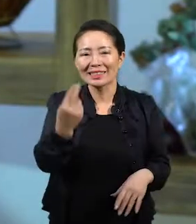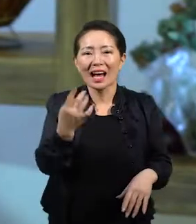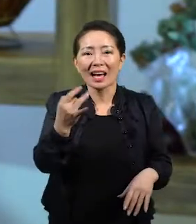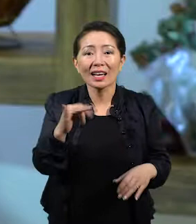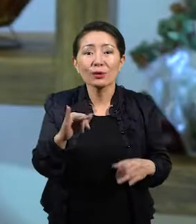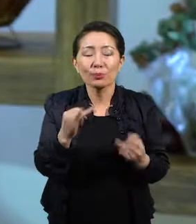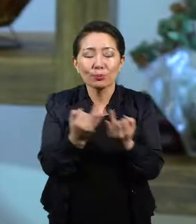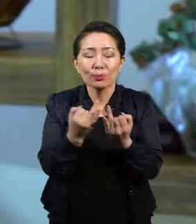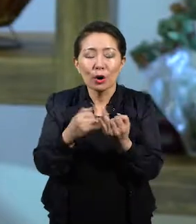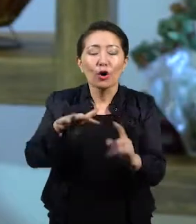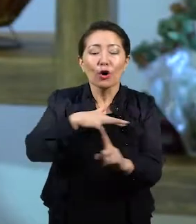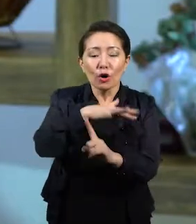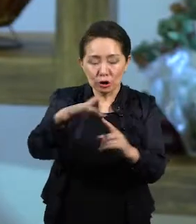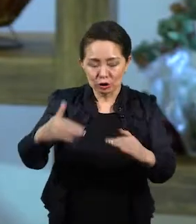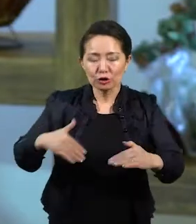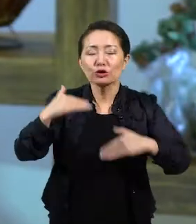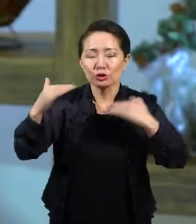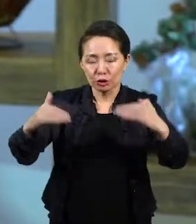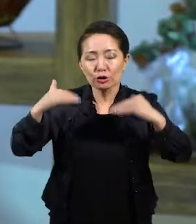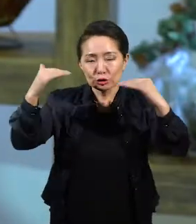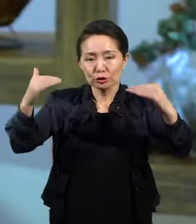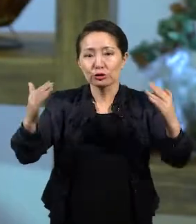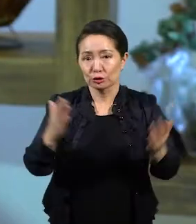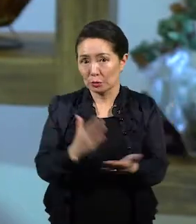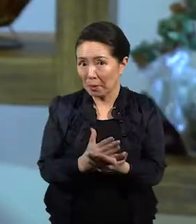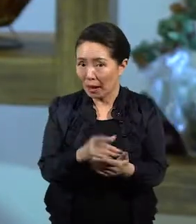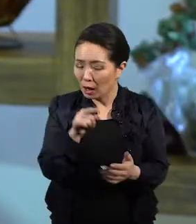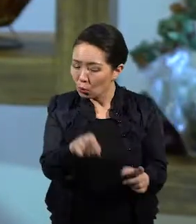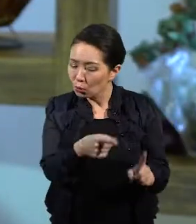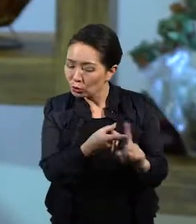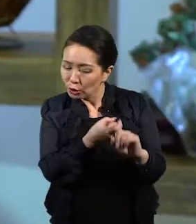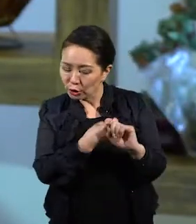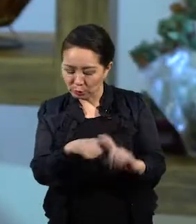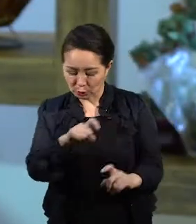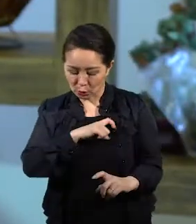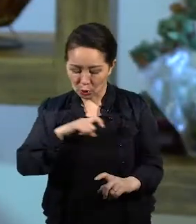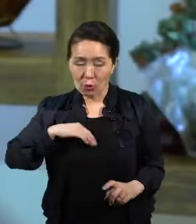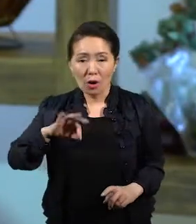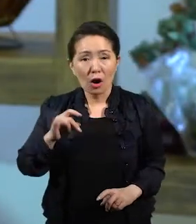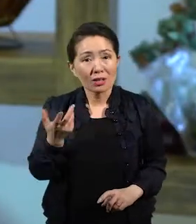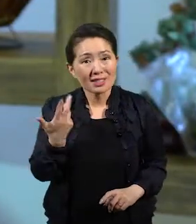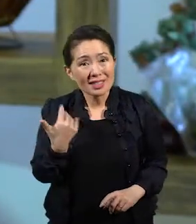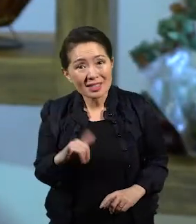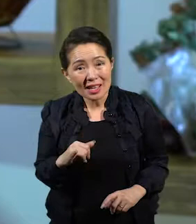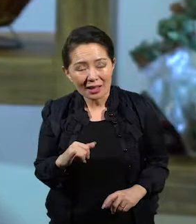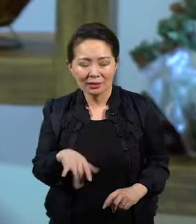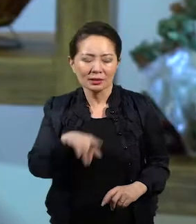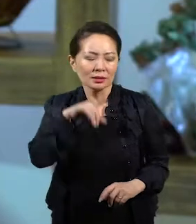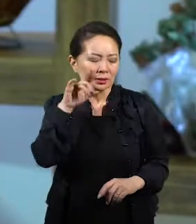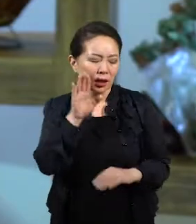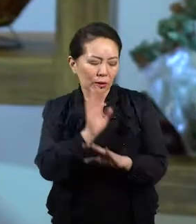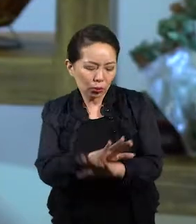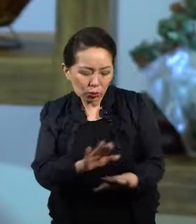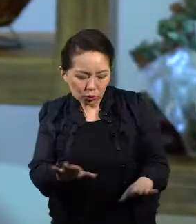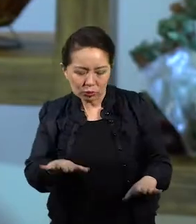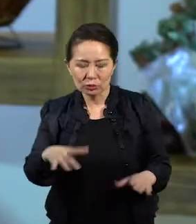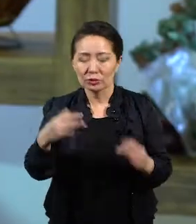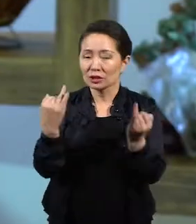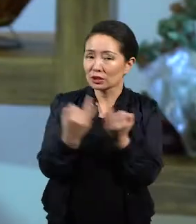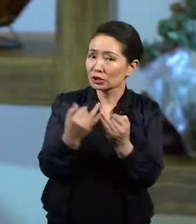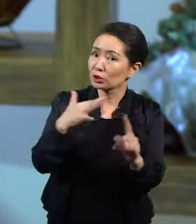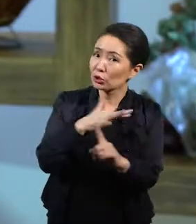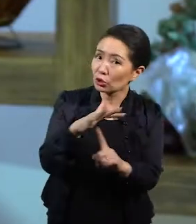нүүргэн дэлгэр бол хөгжиж эхэлж байгаа. Үүнтэй холбогдуулаад хувийн орон зайдаа ирж гэсэндээ залуучууд хүүхдүүд маань бас цахим